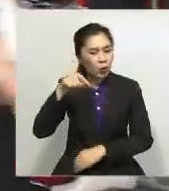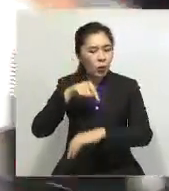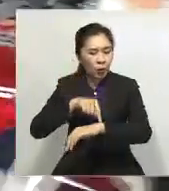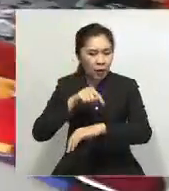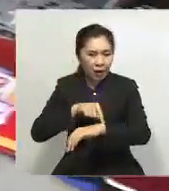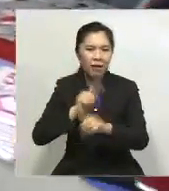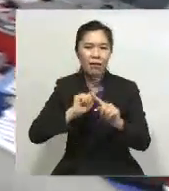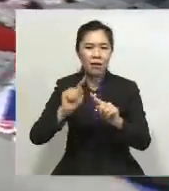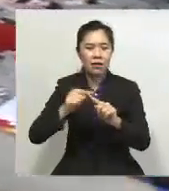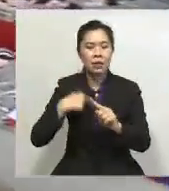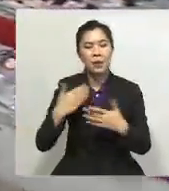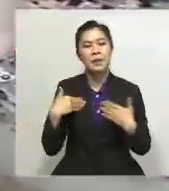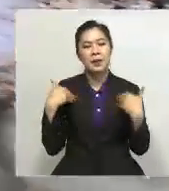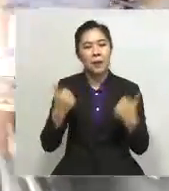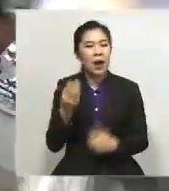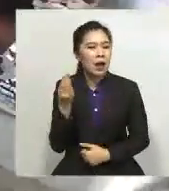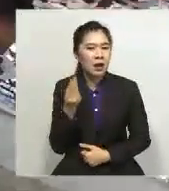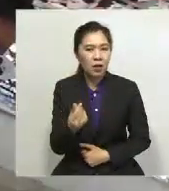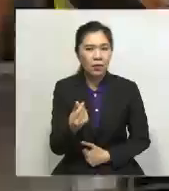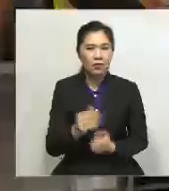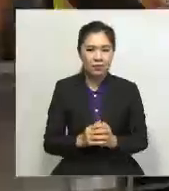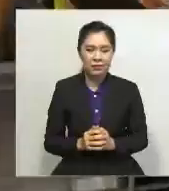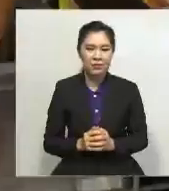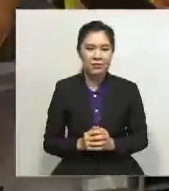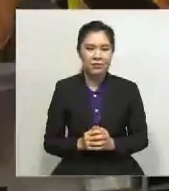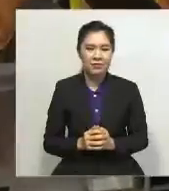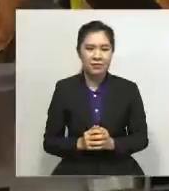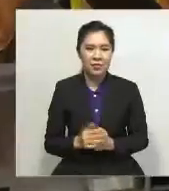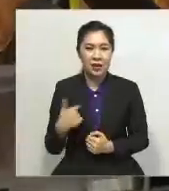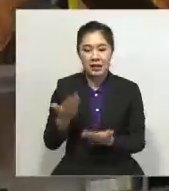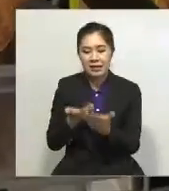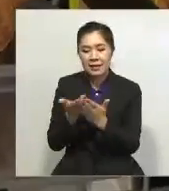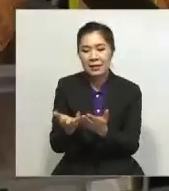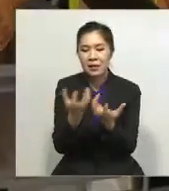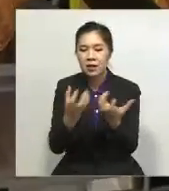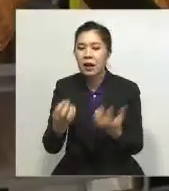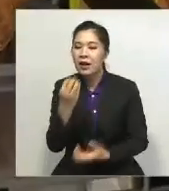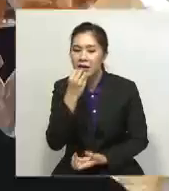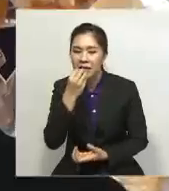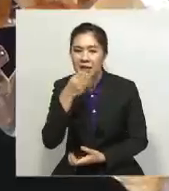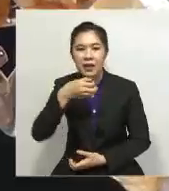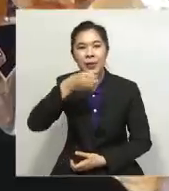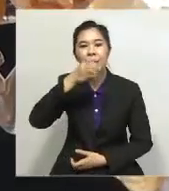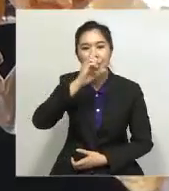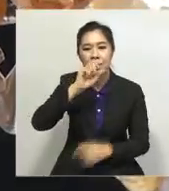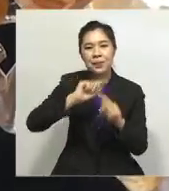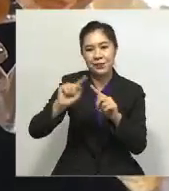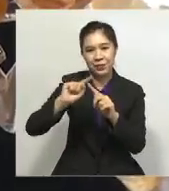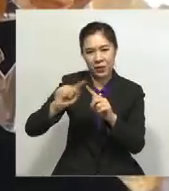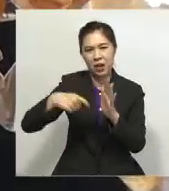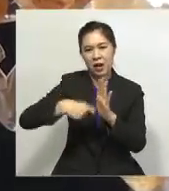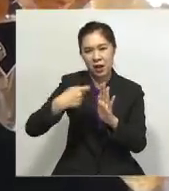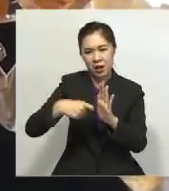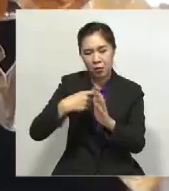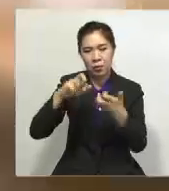ไปเน้นเรื่องความสะดวกสบายแล้วก็รวดเร็วเป็นหลักค่ะดังนั้นนะคะการที่เราไปซื้ออาหารหรือว่าเครื่องดื่มริมทางก็เป็นเหตุ